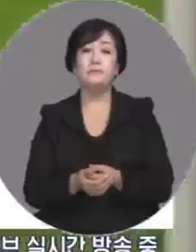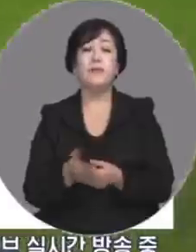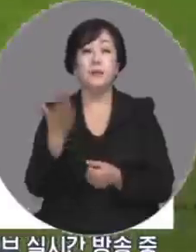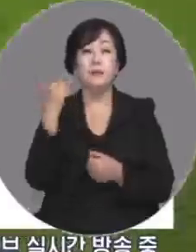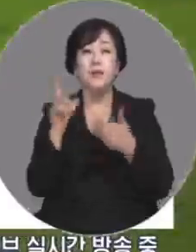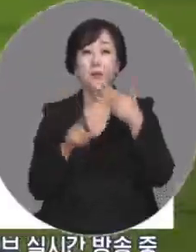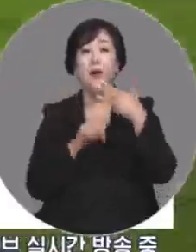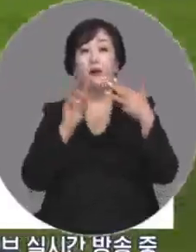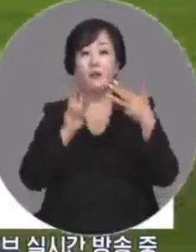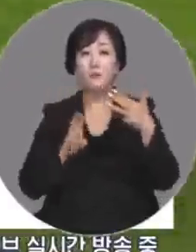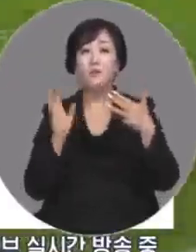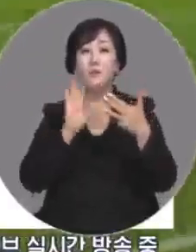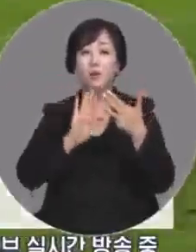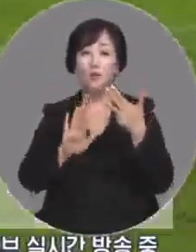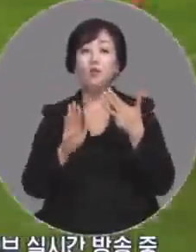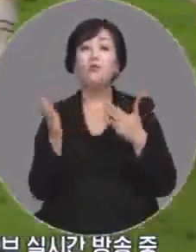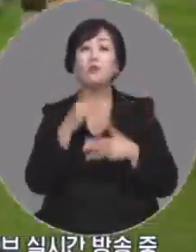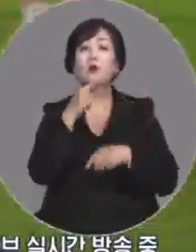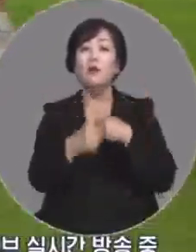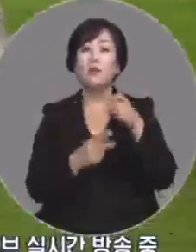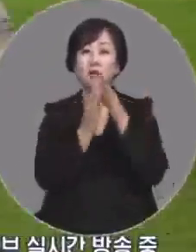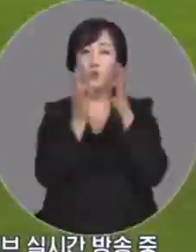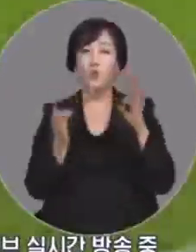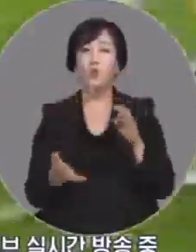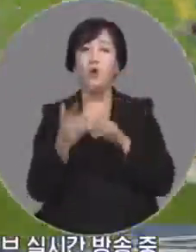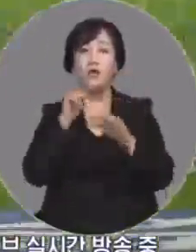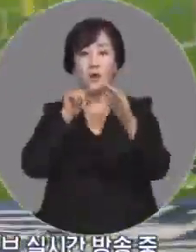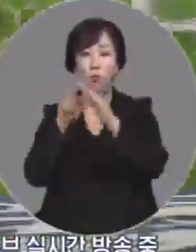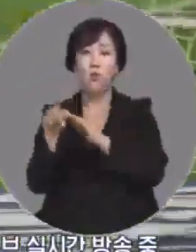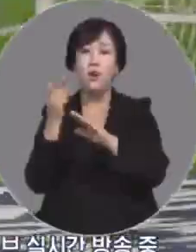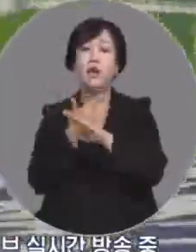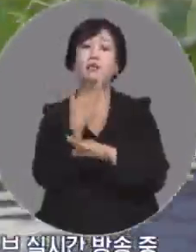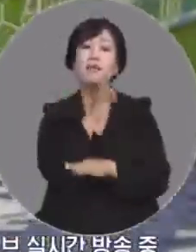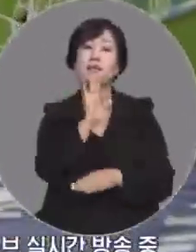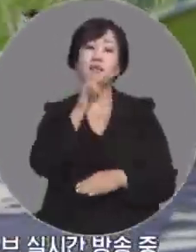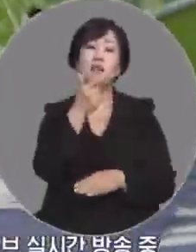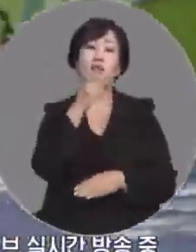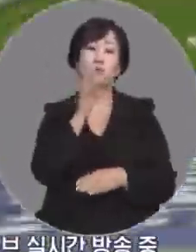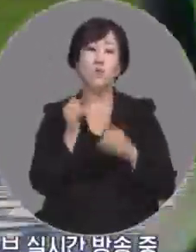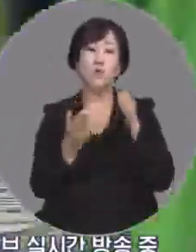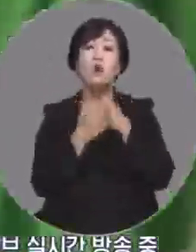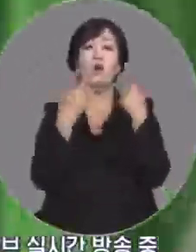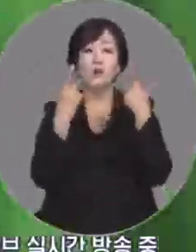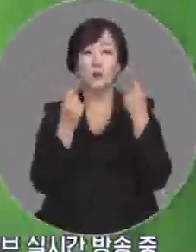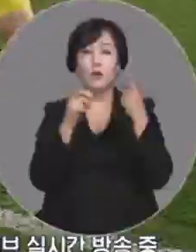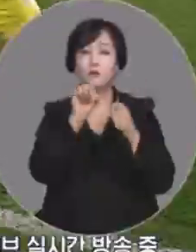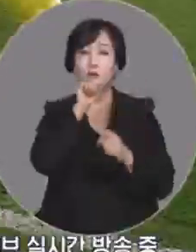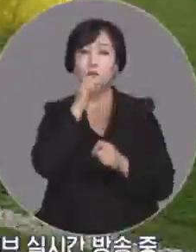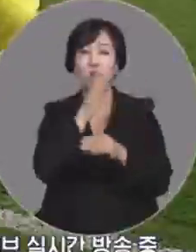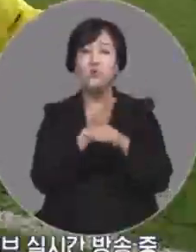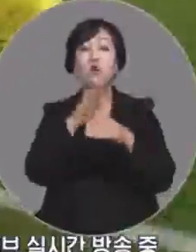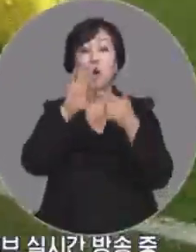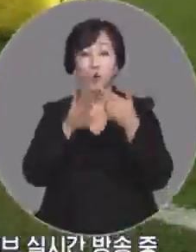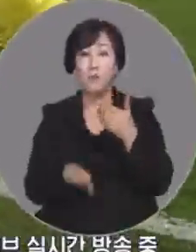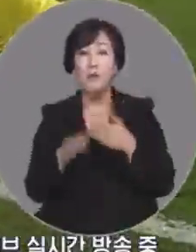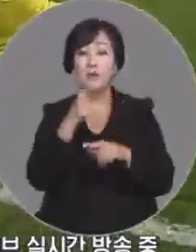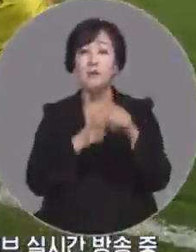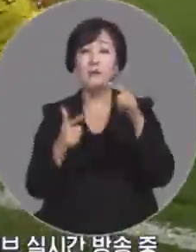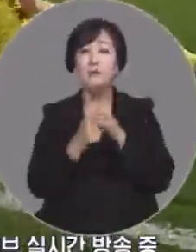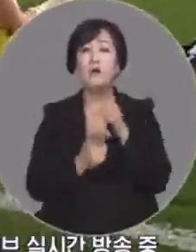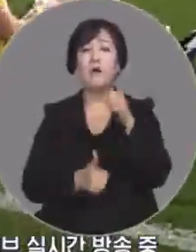지난해 8월 30일 이후 1년 만에 골맛을 본 이청용은 전반 동점골에 이어 후반엔